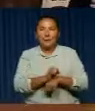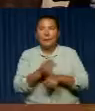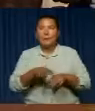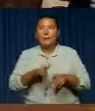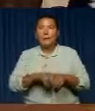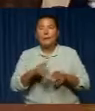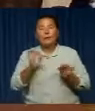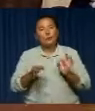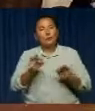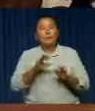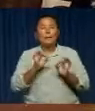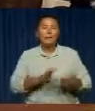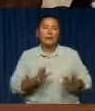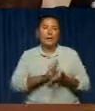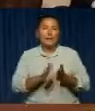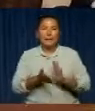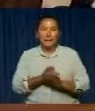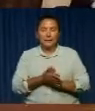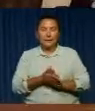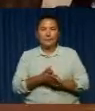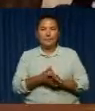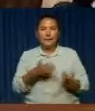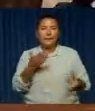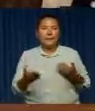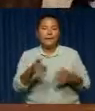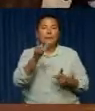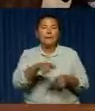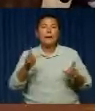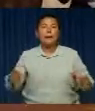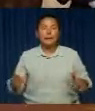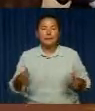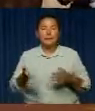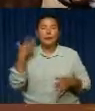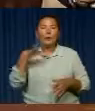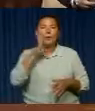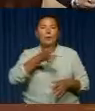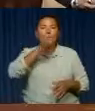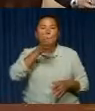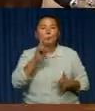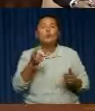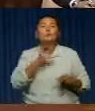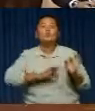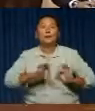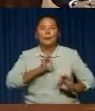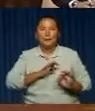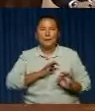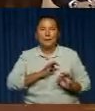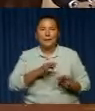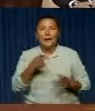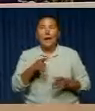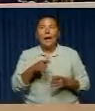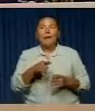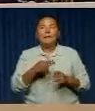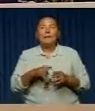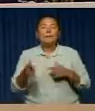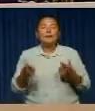Осы ем дұрыс па? Жалпы үй жағдайында емделу өз бетімен. Егер ол азамат бұрыннан бері сол тұзды суды пайдаланып жүрген болса, бұрыннан бері ағзасы соған